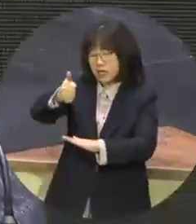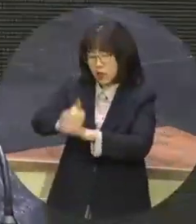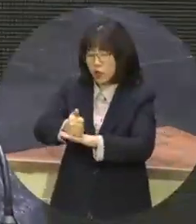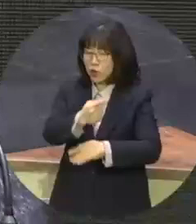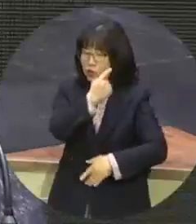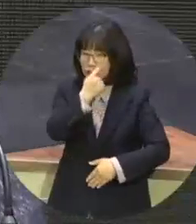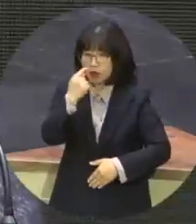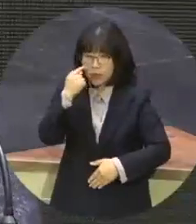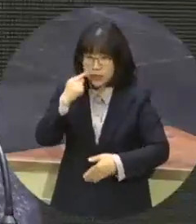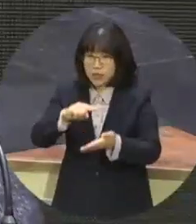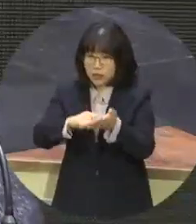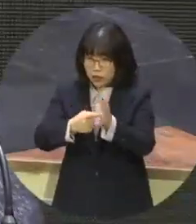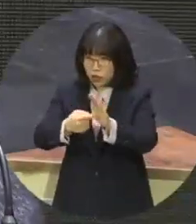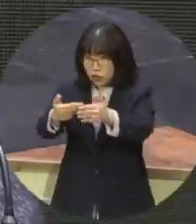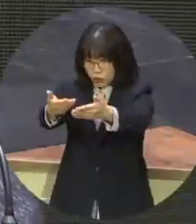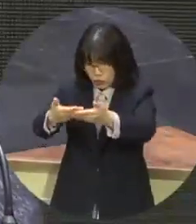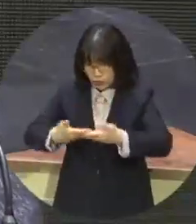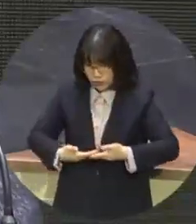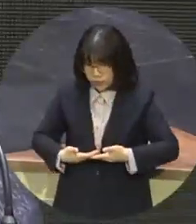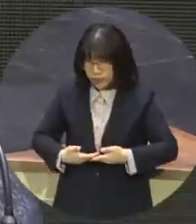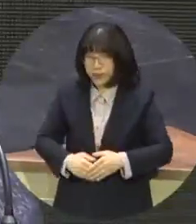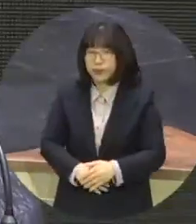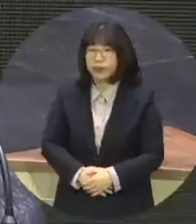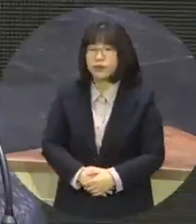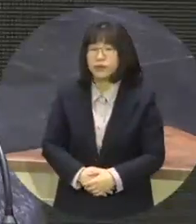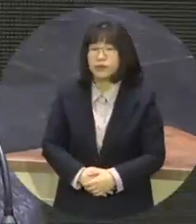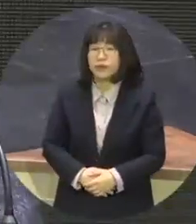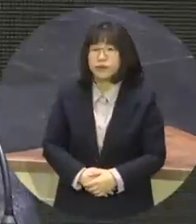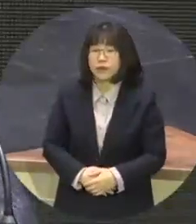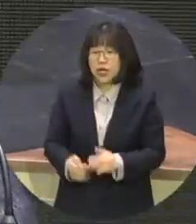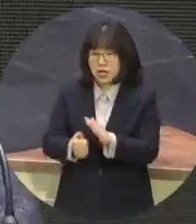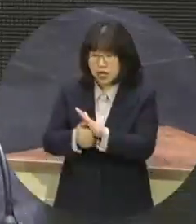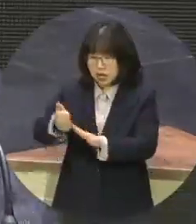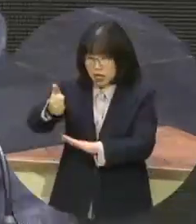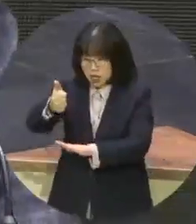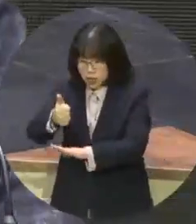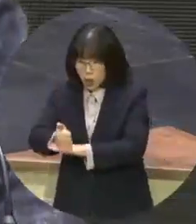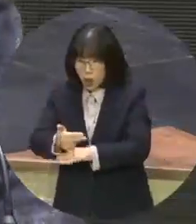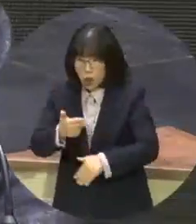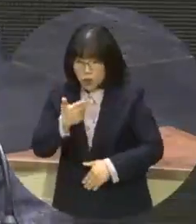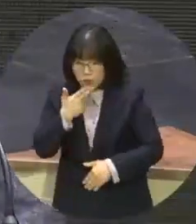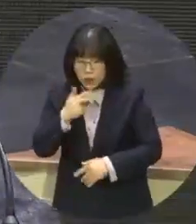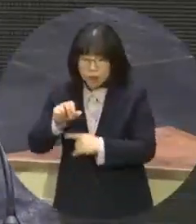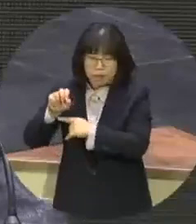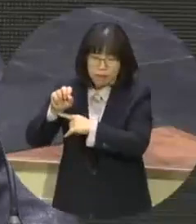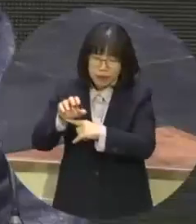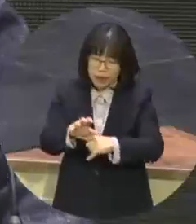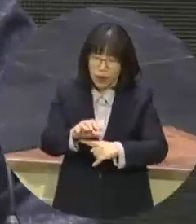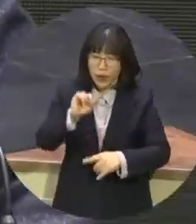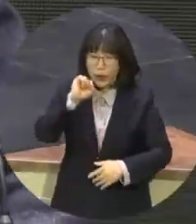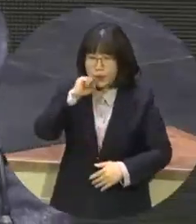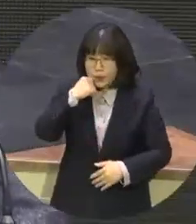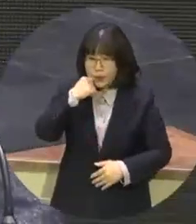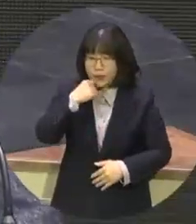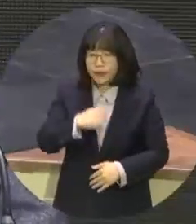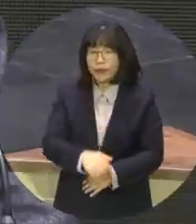증거를 주신다. 성공하게 하시는 거예요. 성공하라고 어떻게 빛이 되겠어요? 어떻게 영향을 입히겠냐고. 그 정도